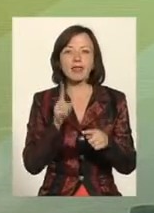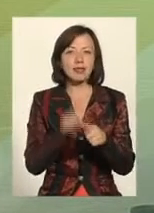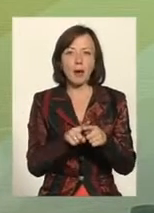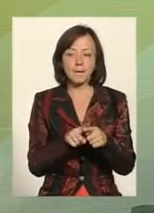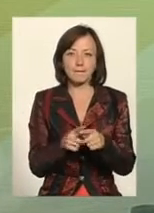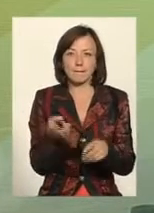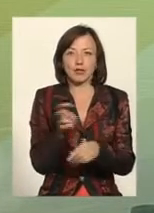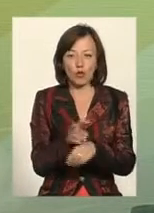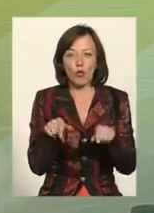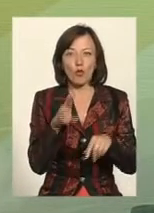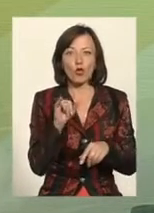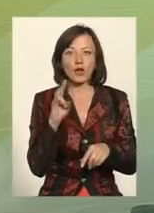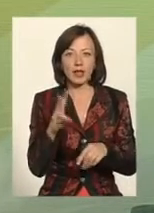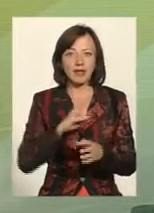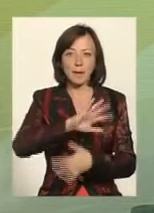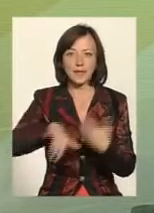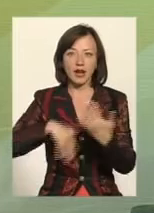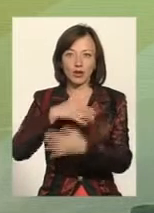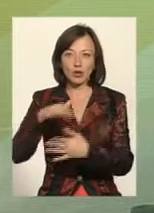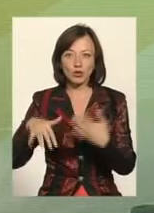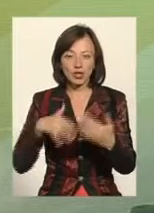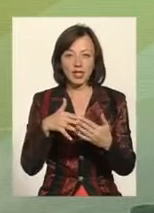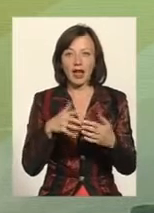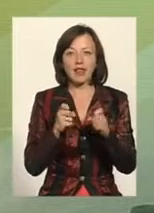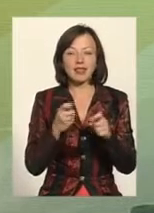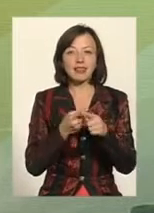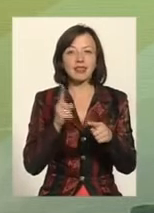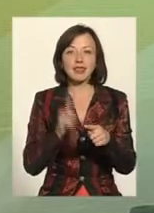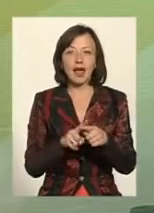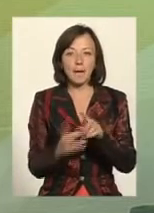Путін прийшов. Тому ви давайте не перекручуйте, не ставте з хворої голови...